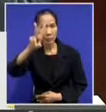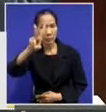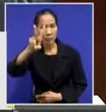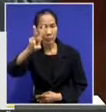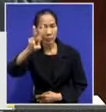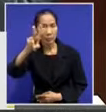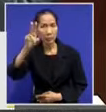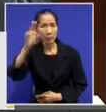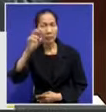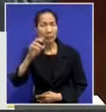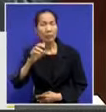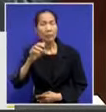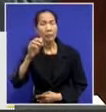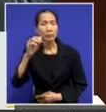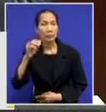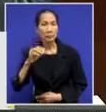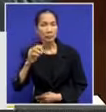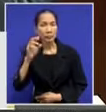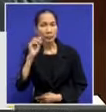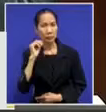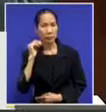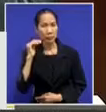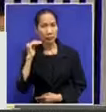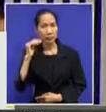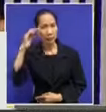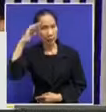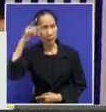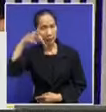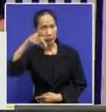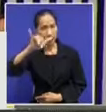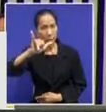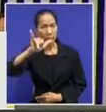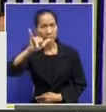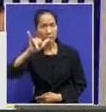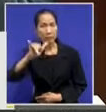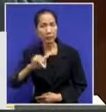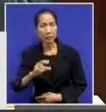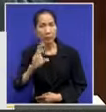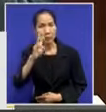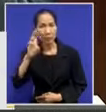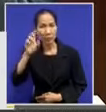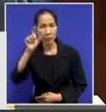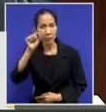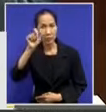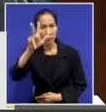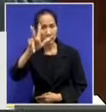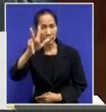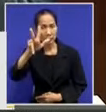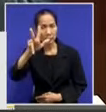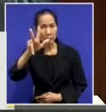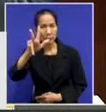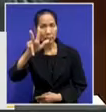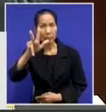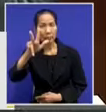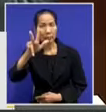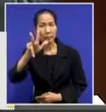622นายสำราญคันชิต พลเอกประยุทธ์จันทร์โอชาครับ 623พลเ